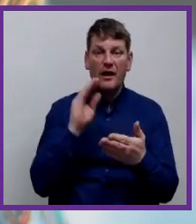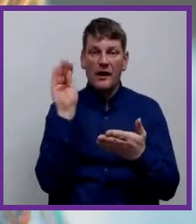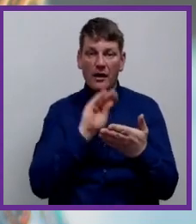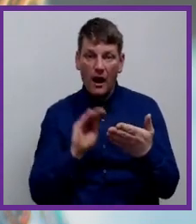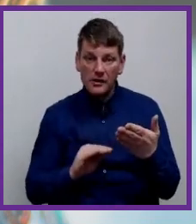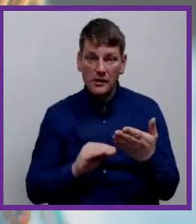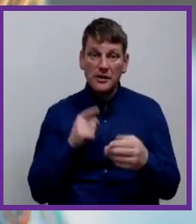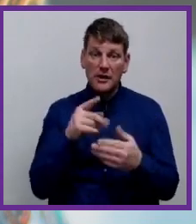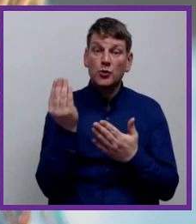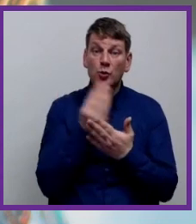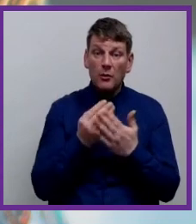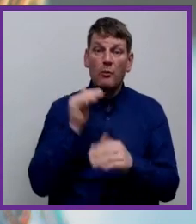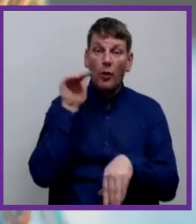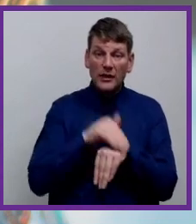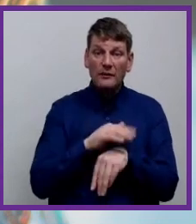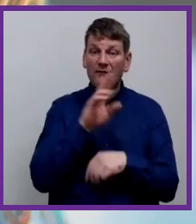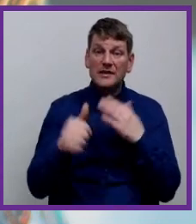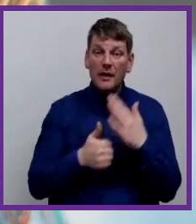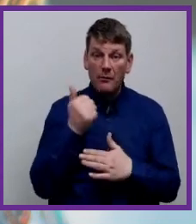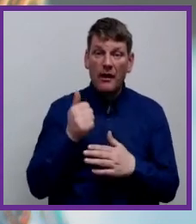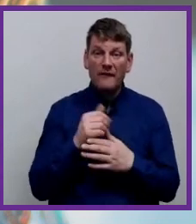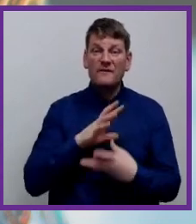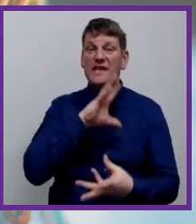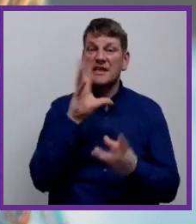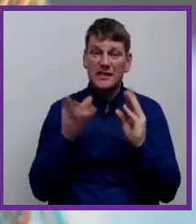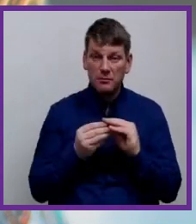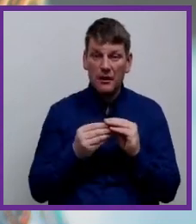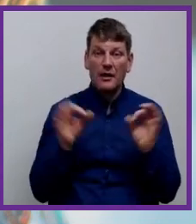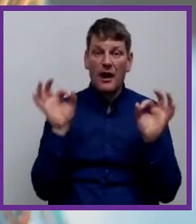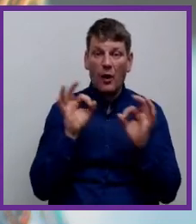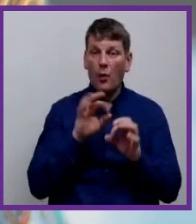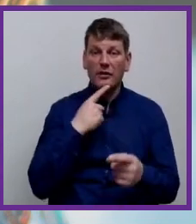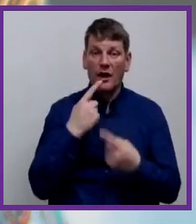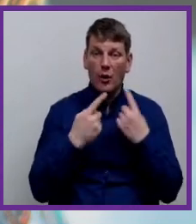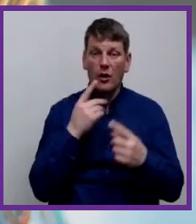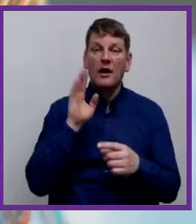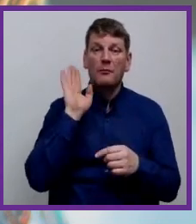Tas nozīmē, ka mēs būtībā vislabāk vispār neko nerunāt par bioloģiju,